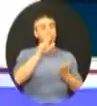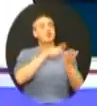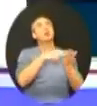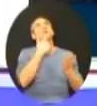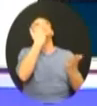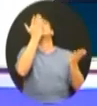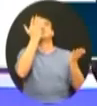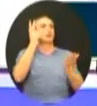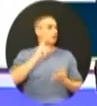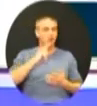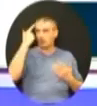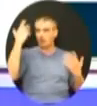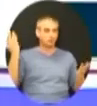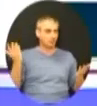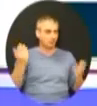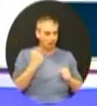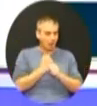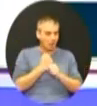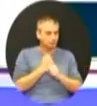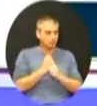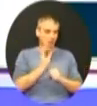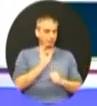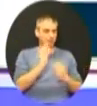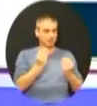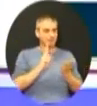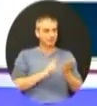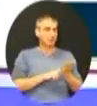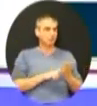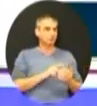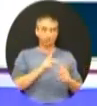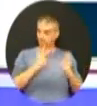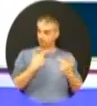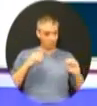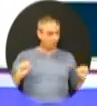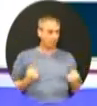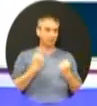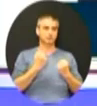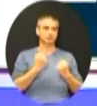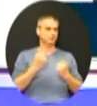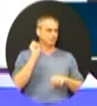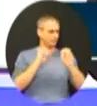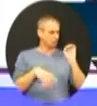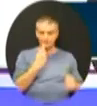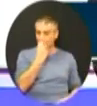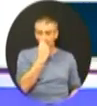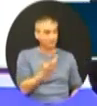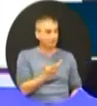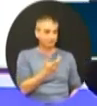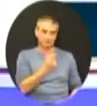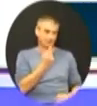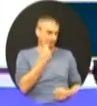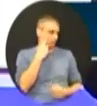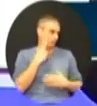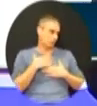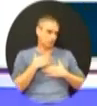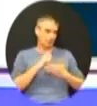להגיד מן הדין ומן הצדק לא יודע מה לעשות את הדבר הנכון והציבור התגייס הציבור התגייס לתרום כסף שזה קצת